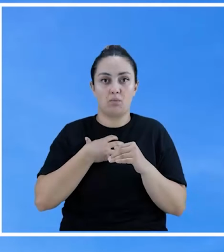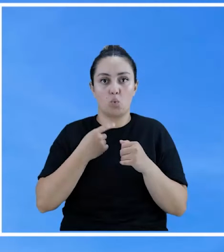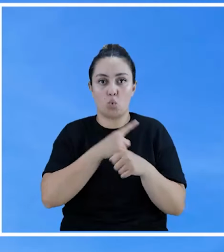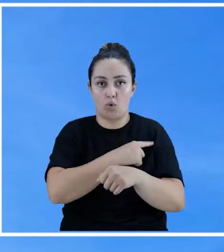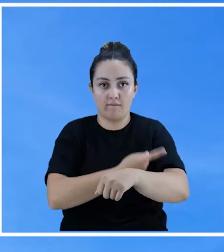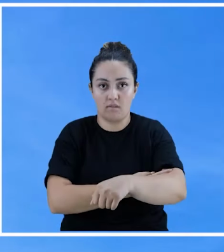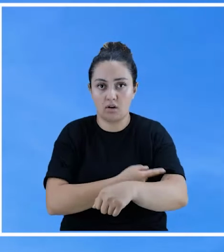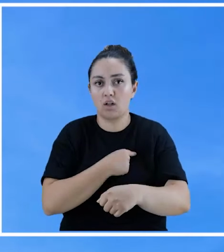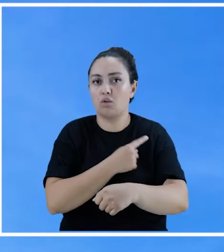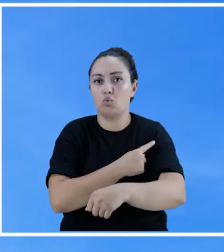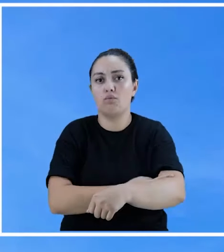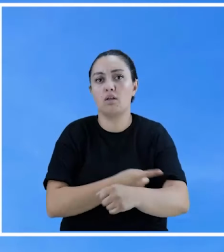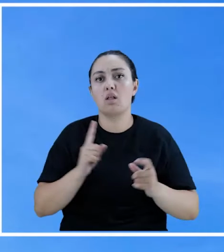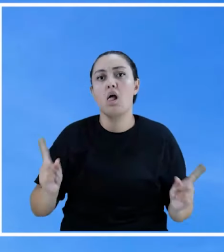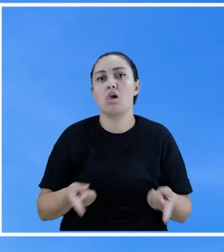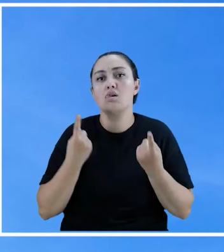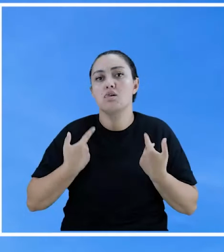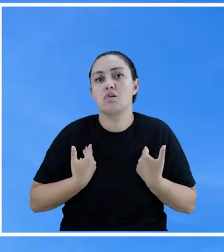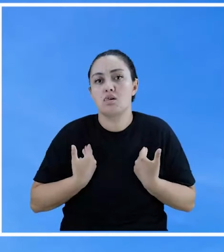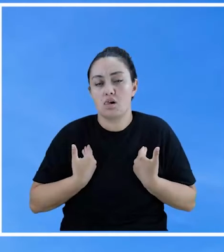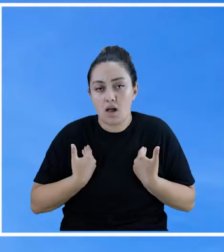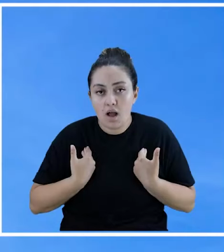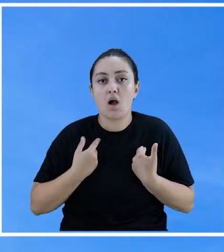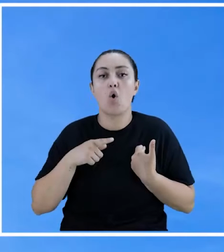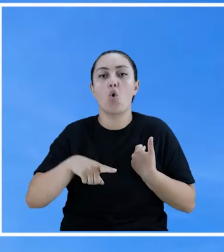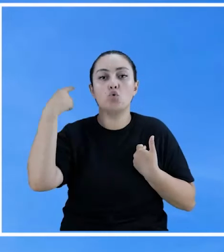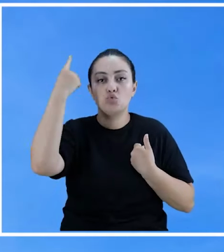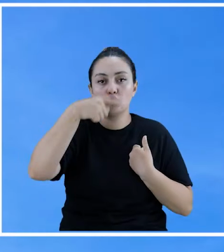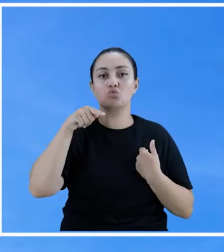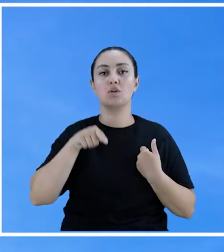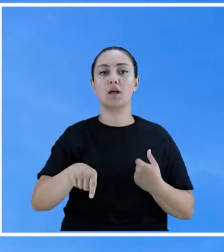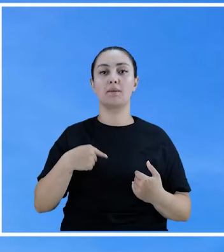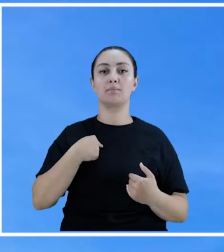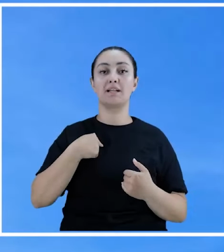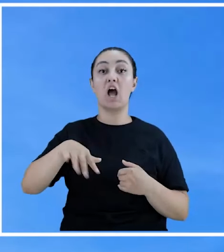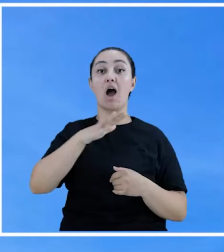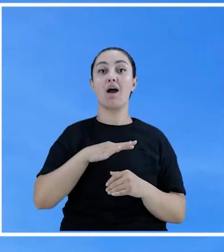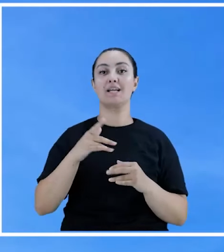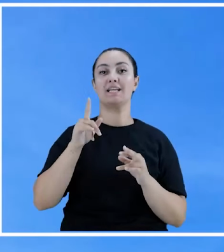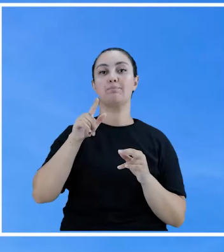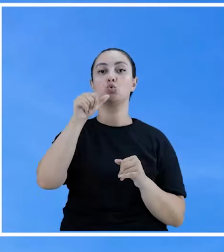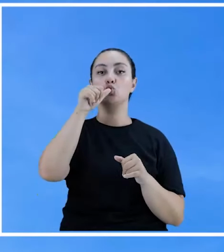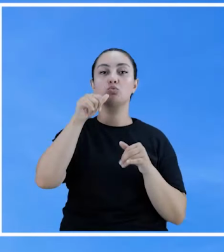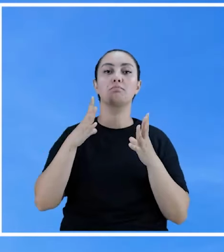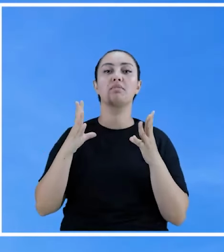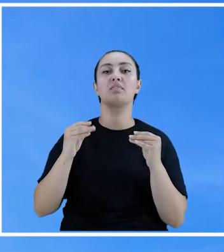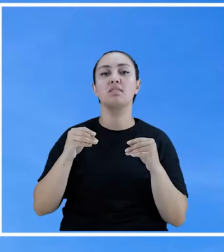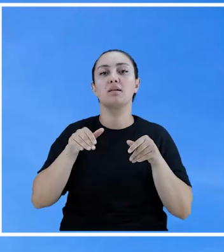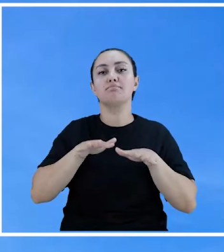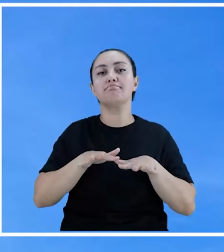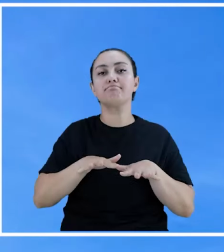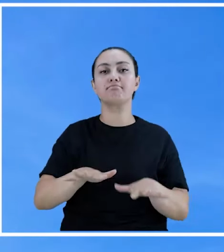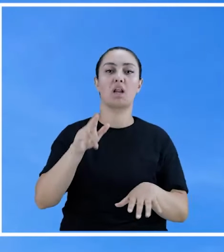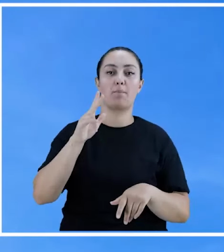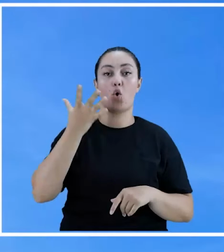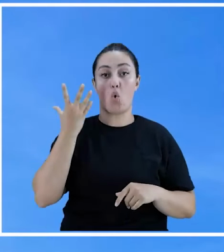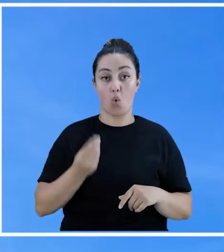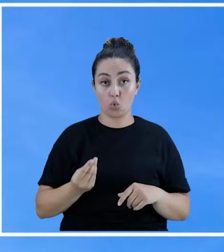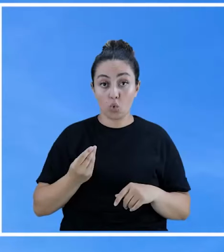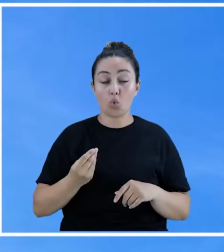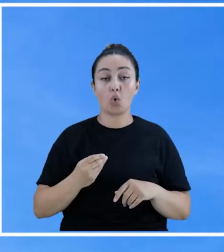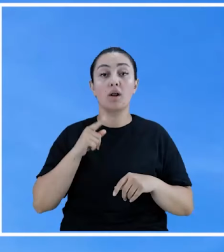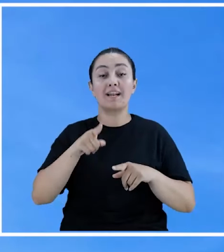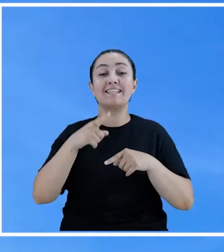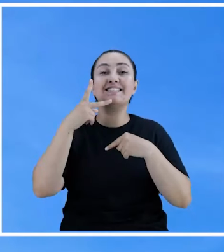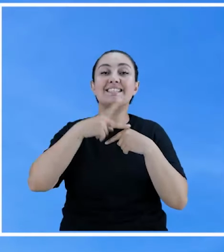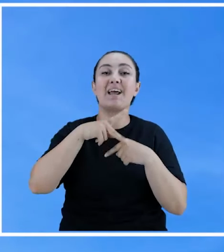kuvvetim kalır mı? Taşıma gücüm kalır mı geriye? Kalmıyor. Taşıma gücümü kaybedip bir akışkan gibi davranmaya başlıyorum.